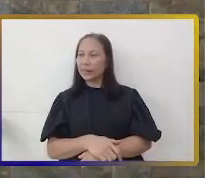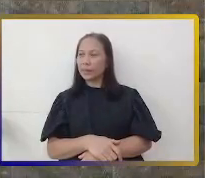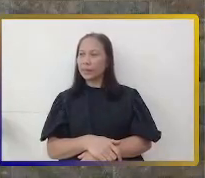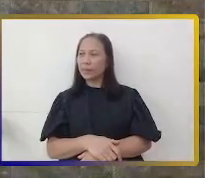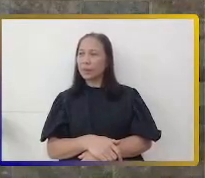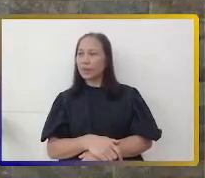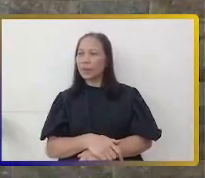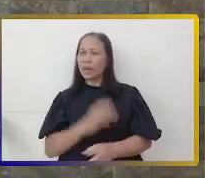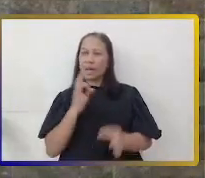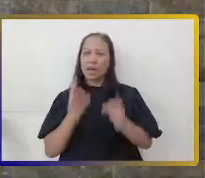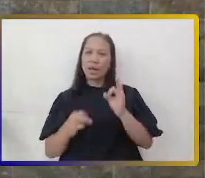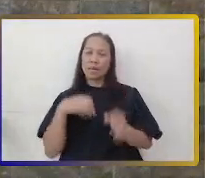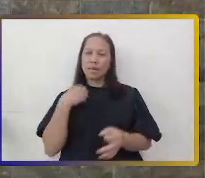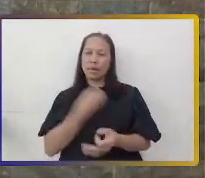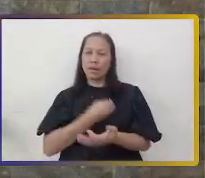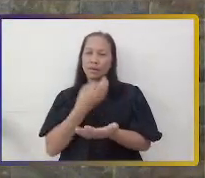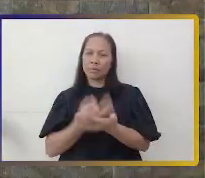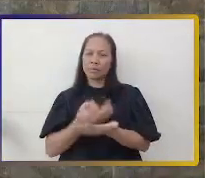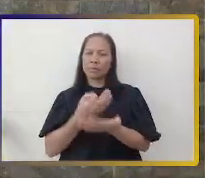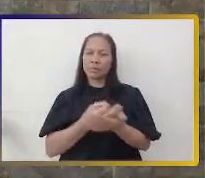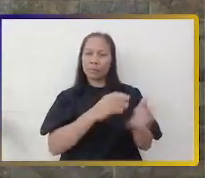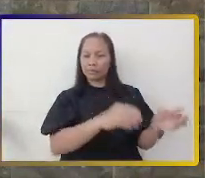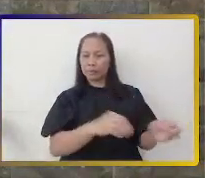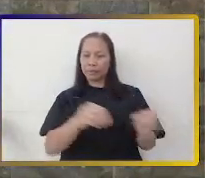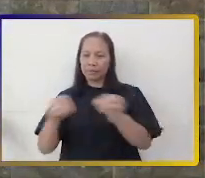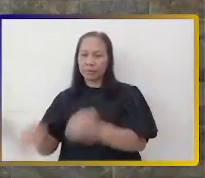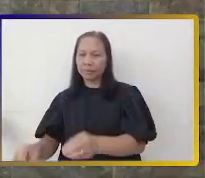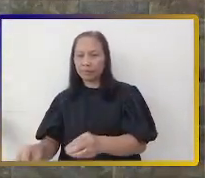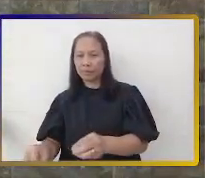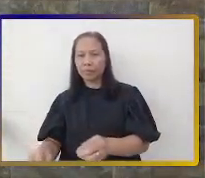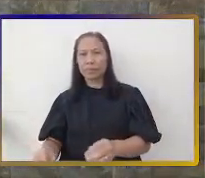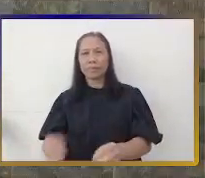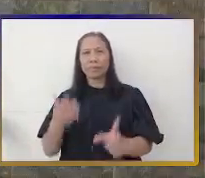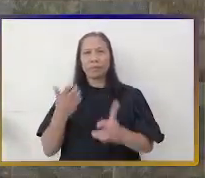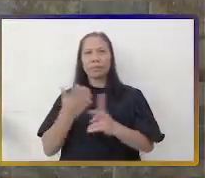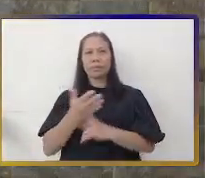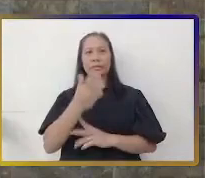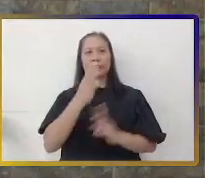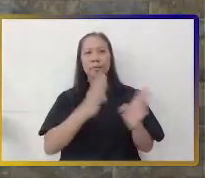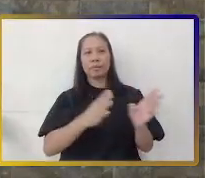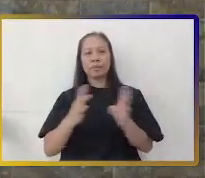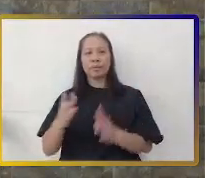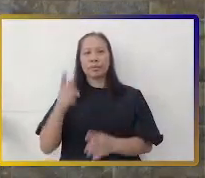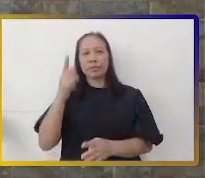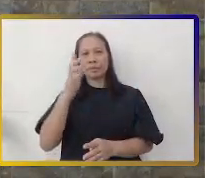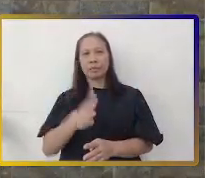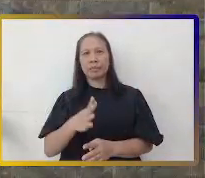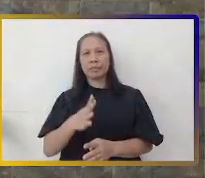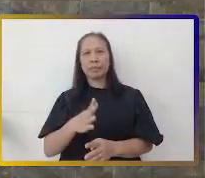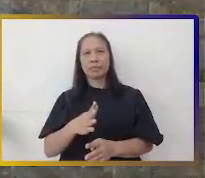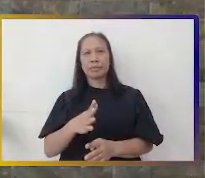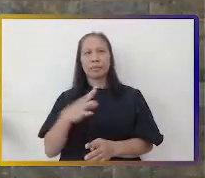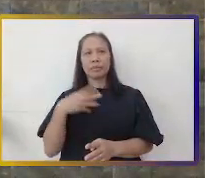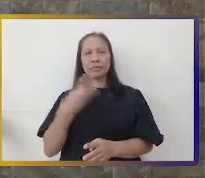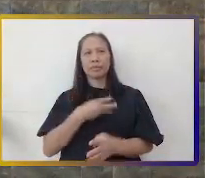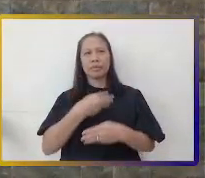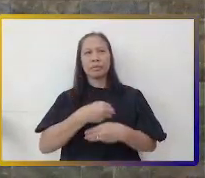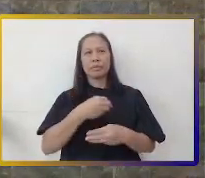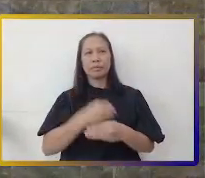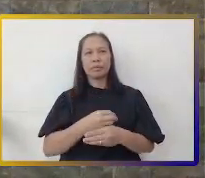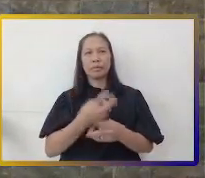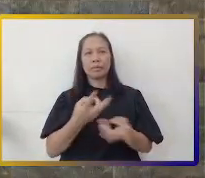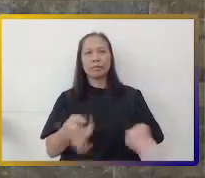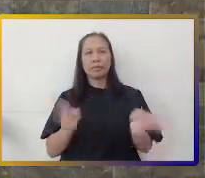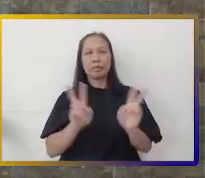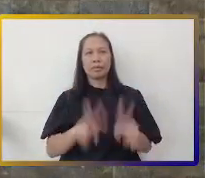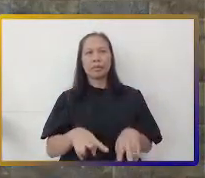pagka yung pera natin ay inilagay natin sa ayon sa plano ng Diyos it becomes more valuable dahil hindi lamang ito magse-serve